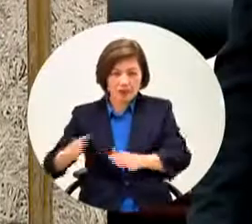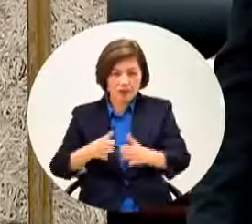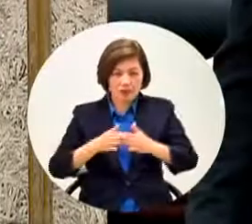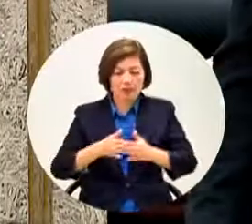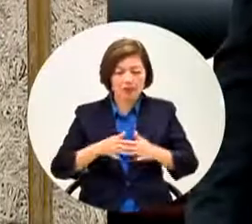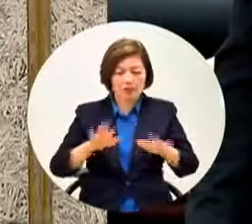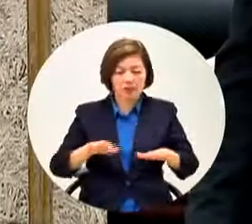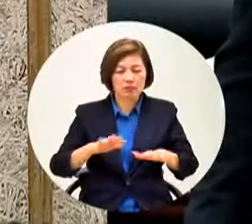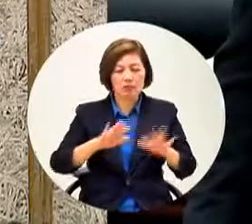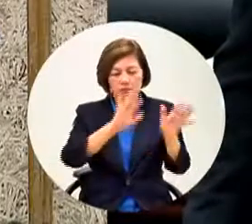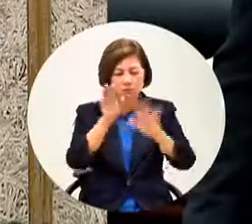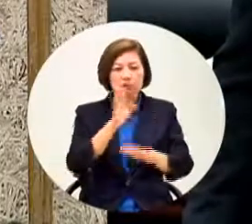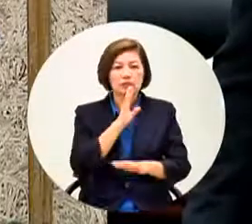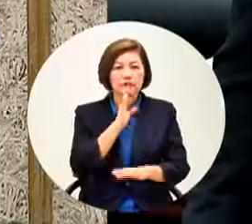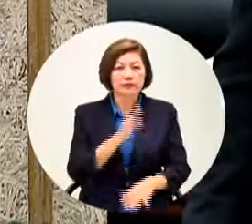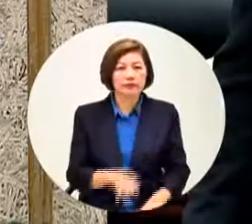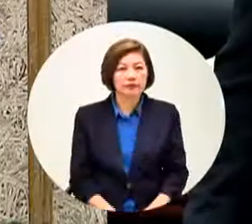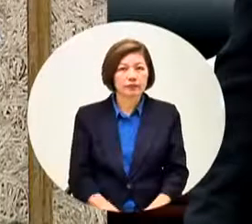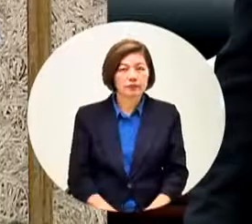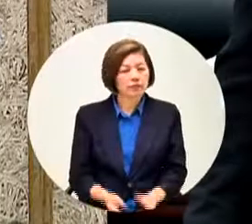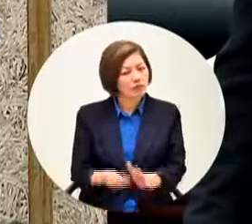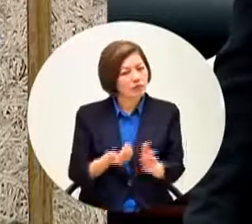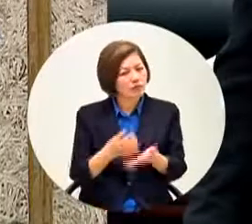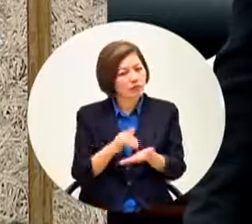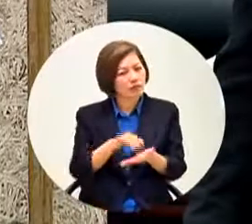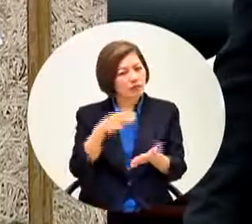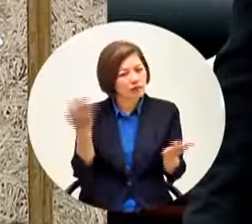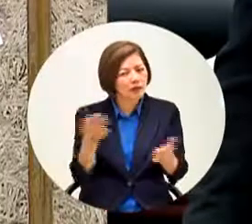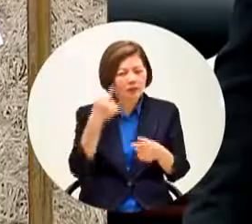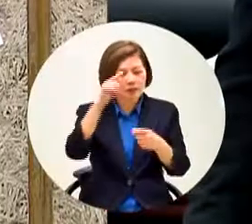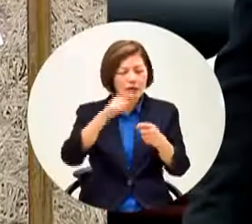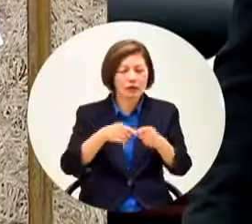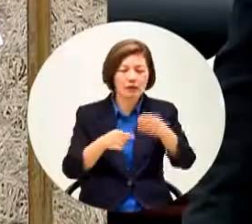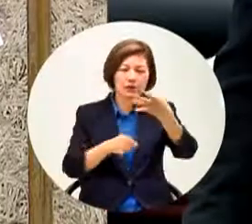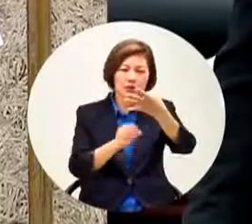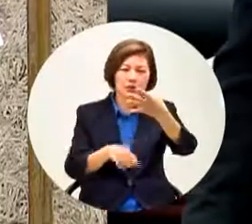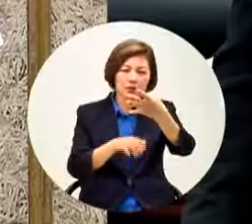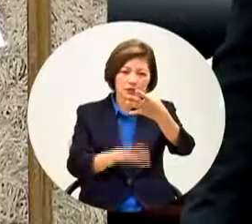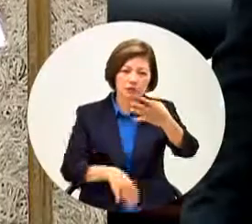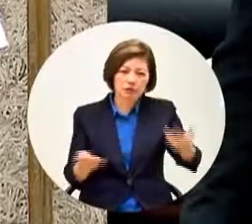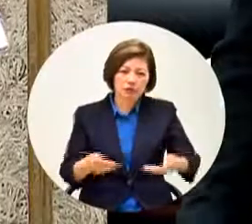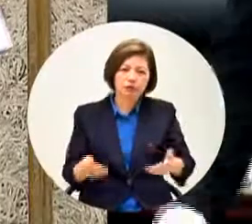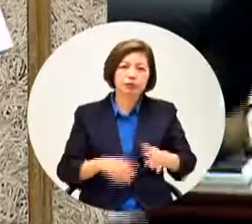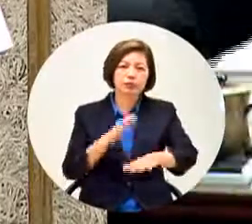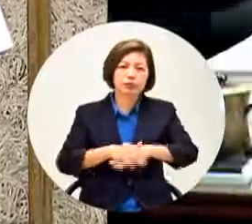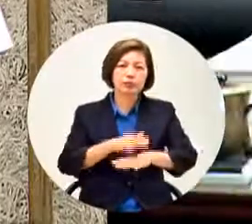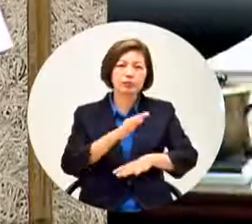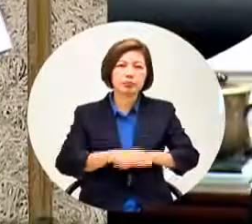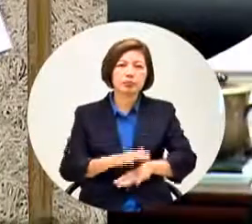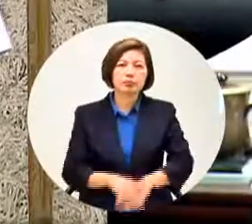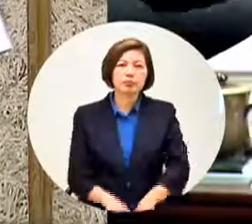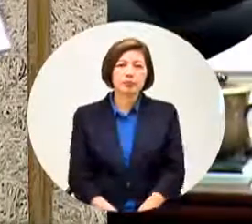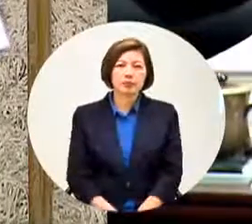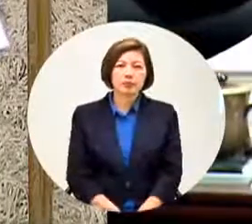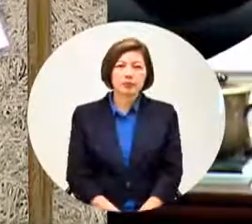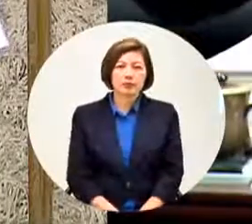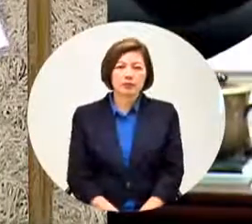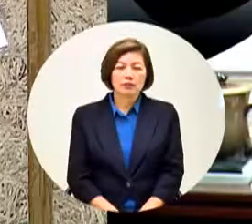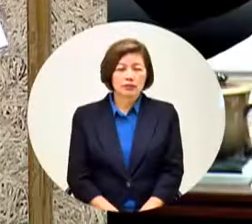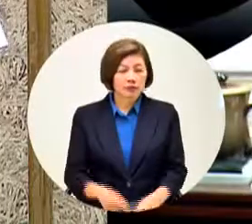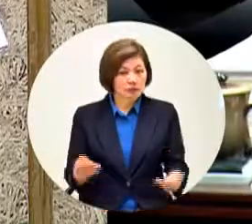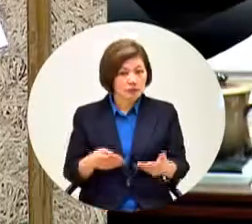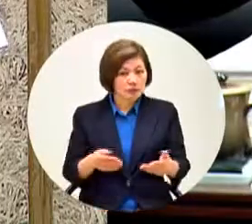样。 预定差不多明年。 计划在进程。 计划在进程的完成吧，吼。这个施工的时